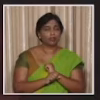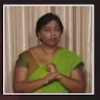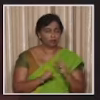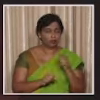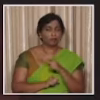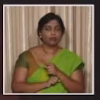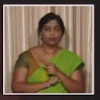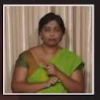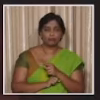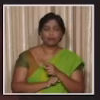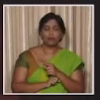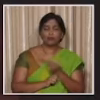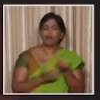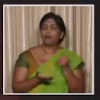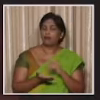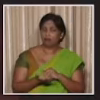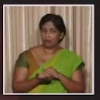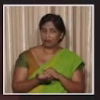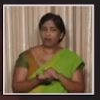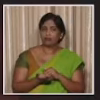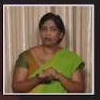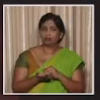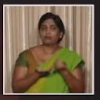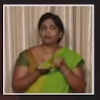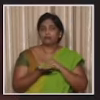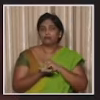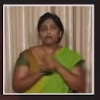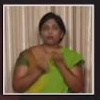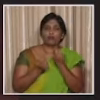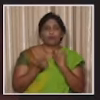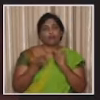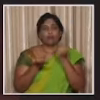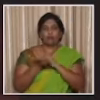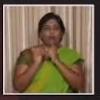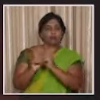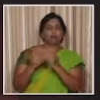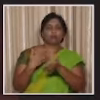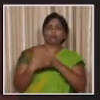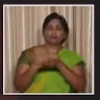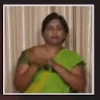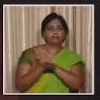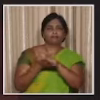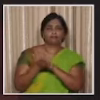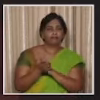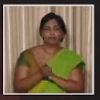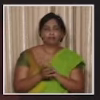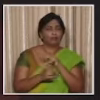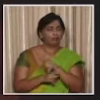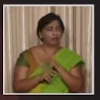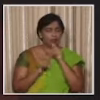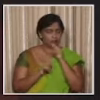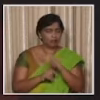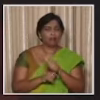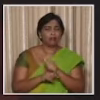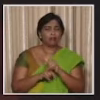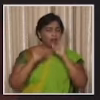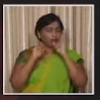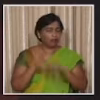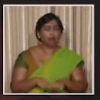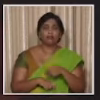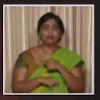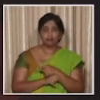නිසා ඒක ආපහු මේ ප්‍රතිසංස්කරණය කරන්නට කටයුතු කරනවා. අත්ත වශයෙන් මෙතන ගුණාත්මකභාවයෙන් බාල